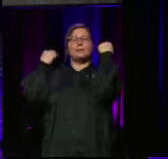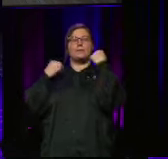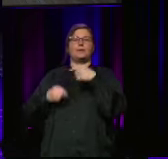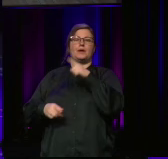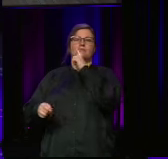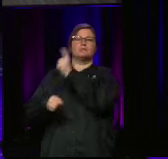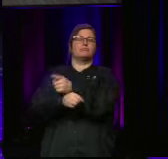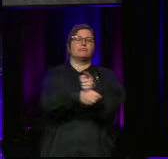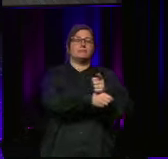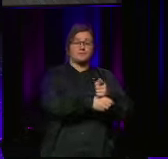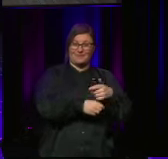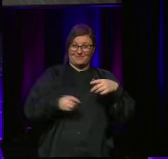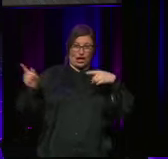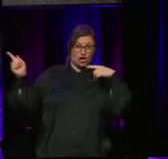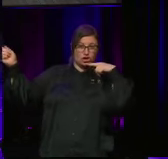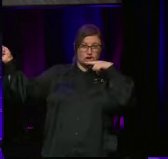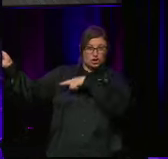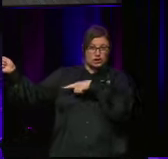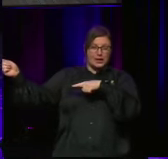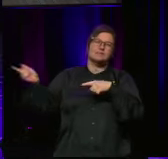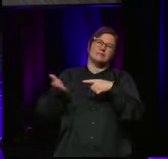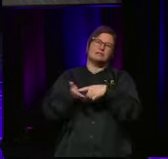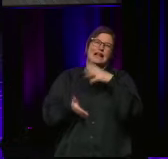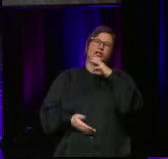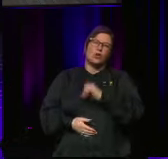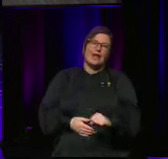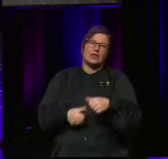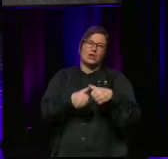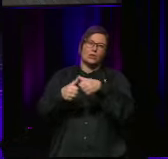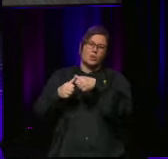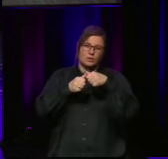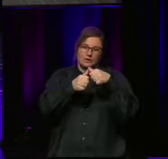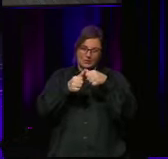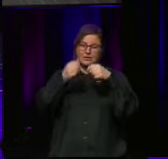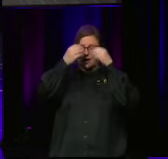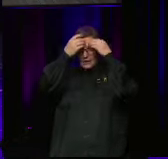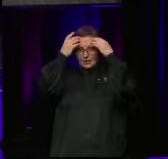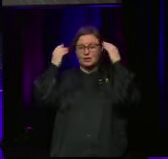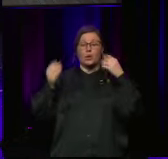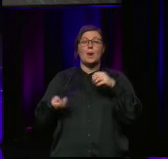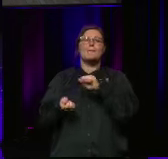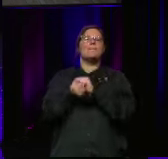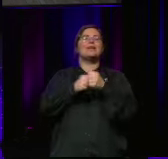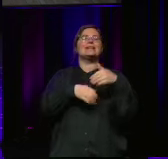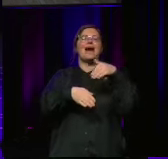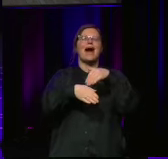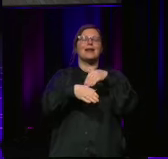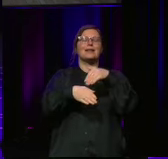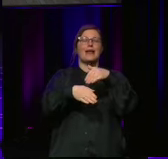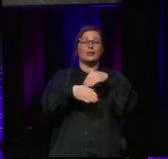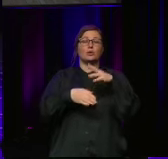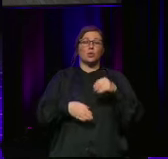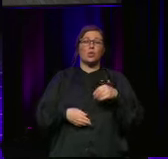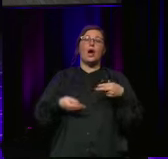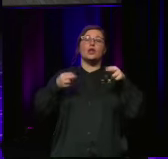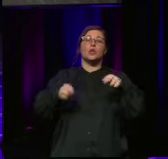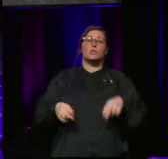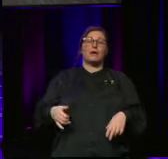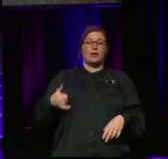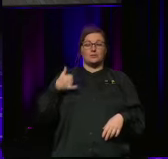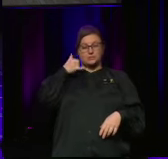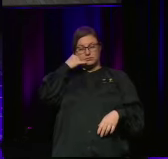att, och även i Sovjet framförallt, så är det ju så att i de här politiska målen så får ju domarna ett telefonsamtal någon dag